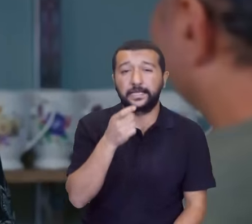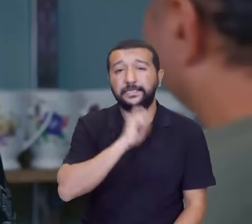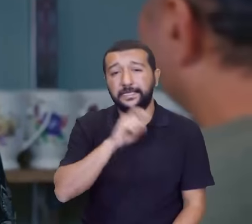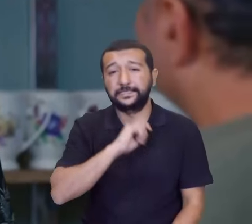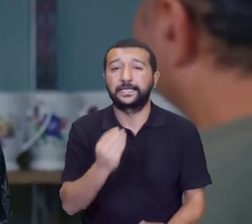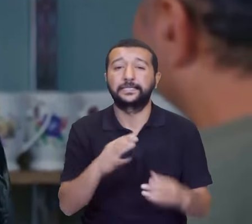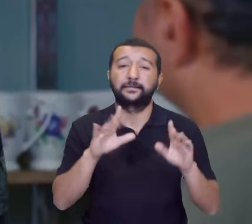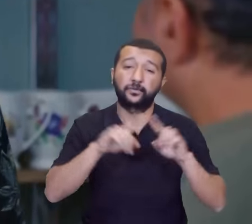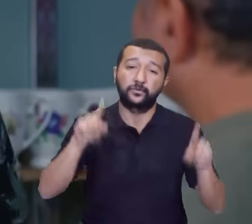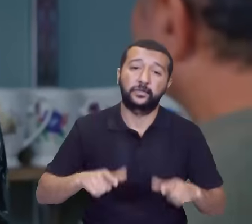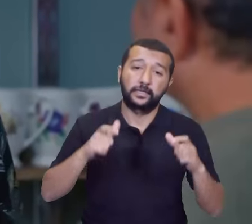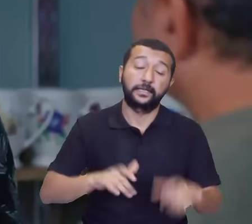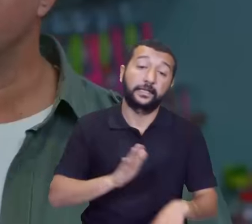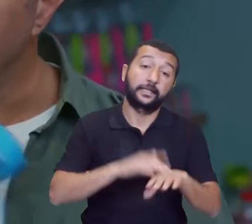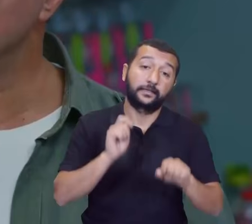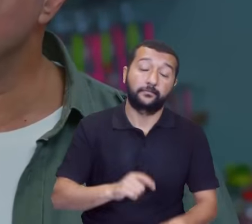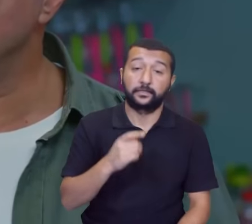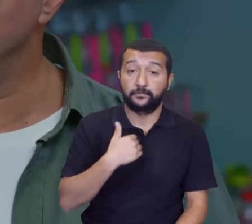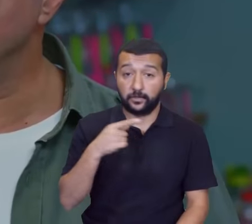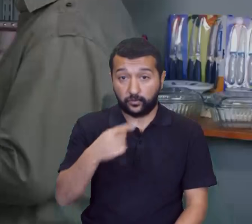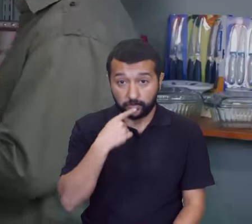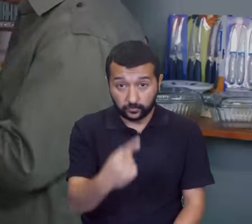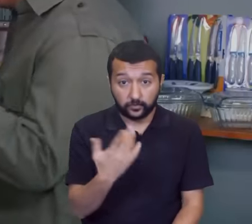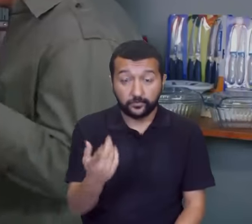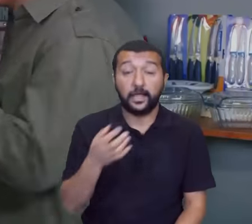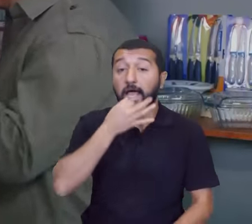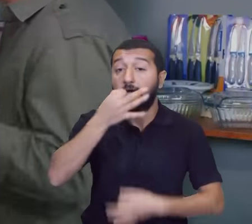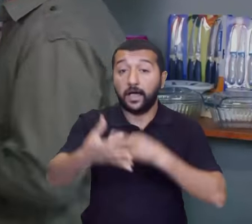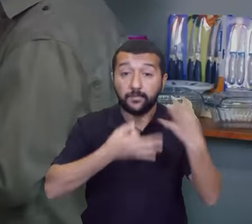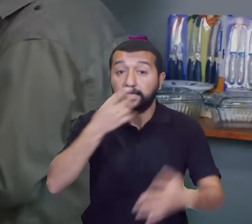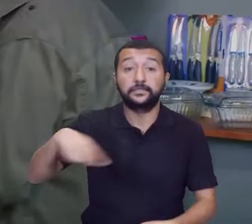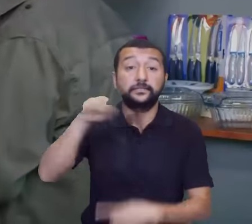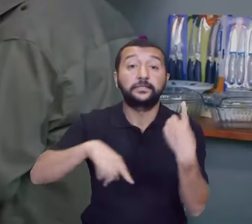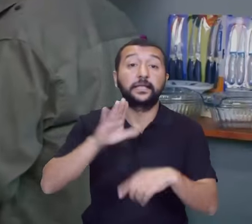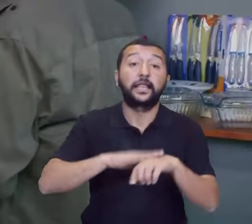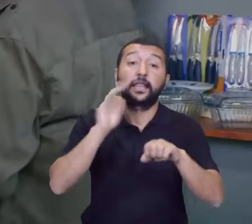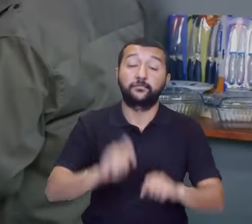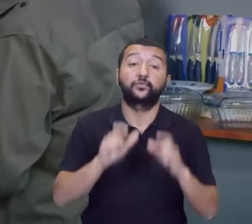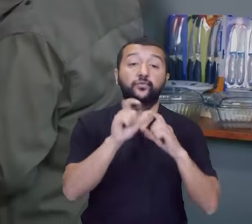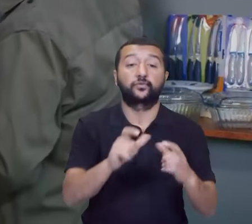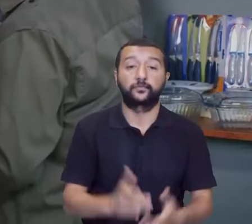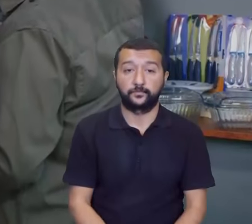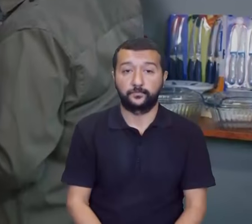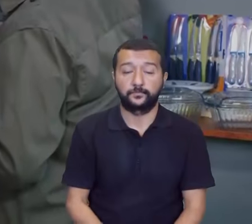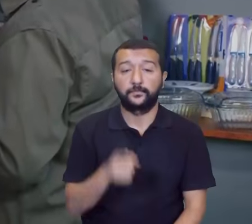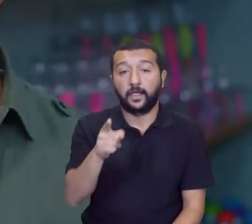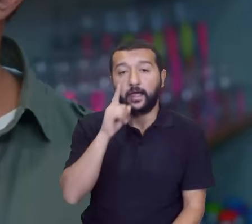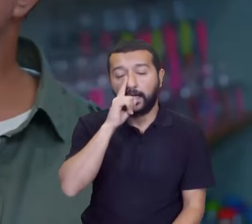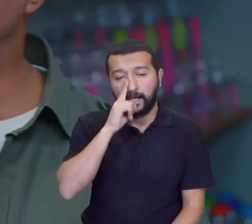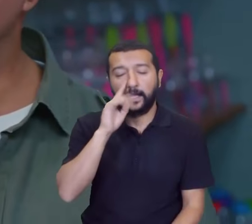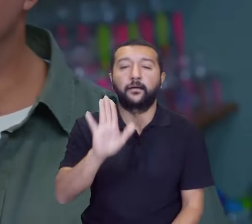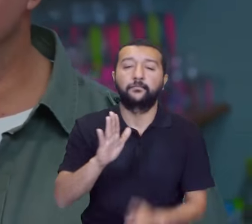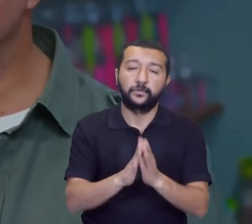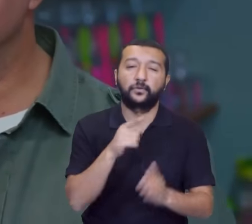böyle çok iyi gitmiyor dükkanda ama ne yapalım? Kız ben onu mu söylüyorum? Havadis trafiği nasıl gidiyor diye soruyorum.